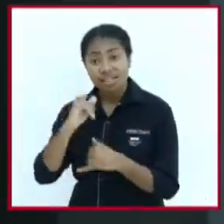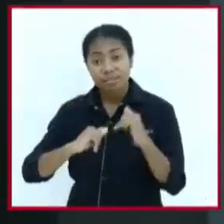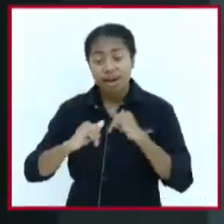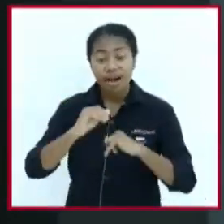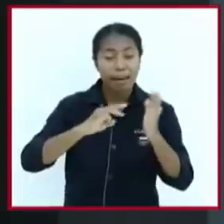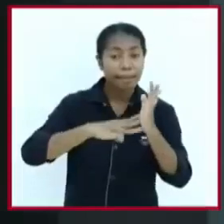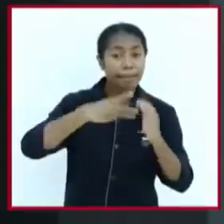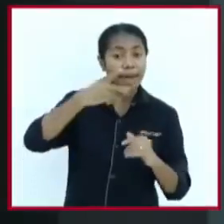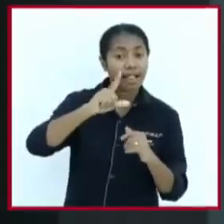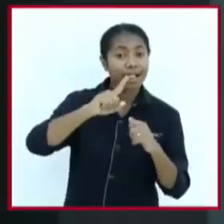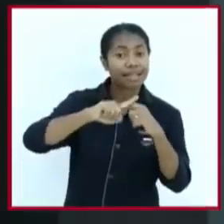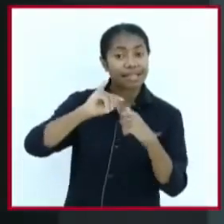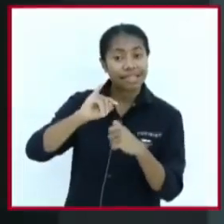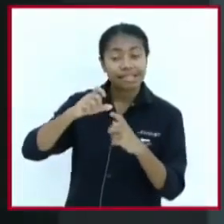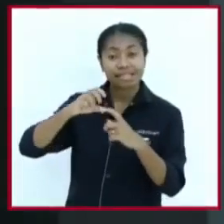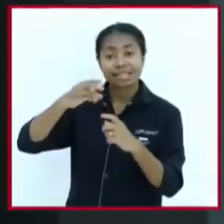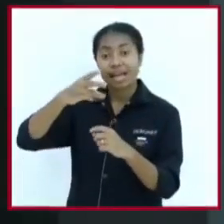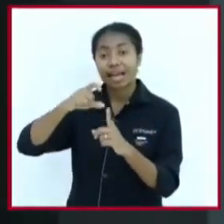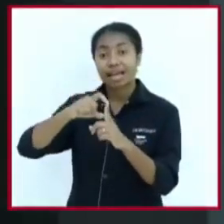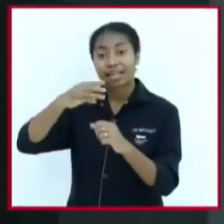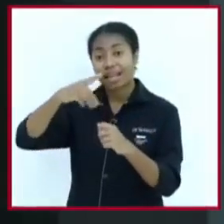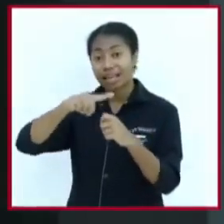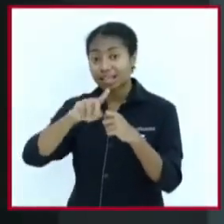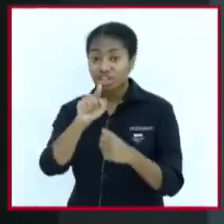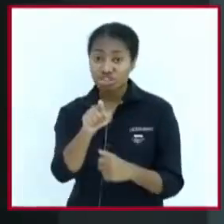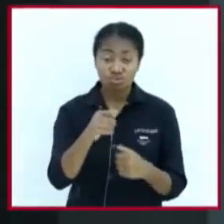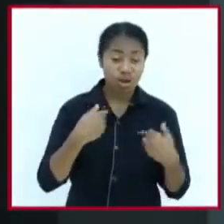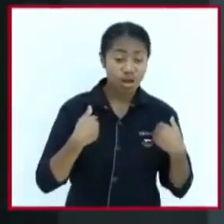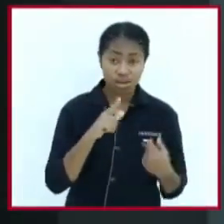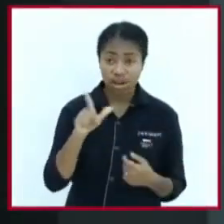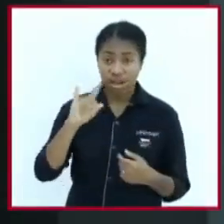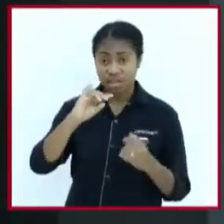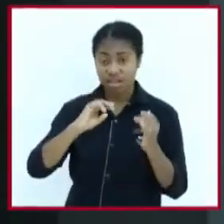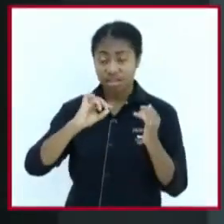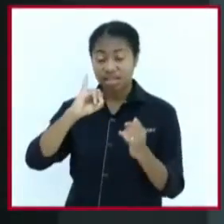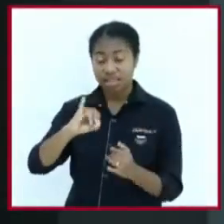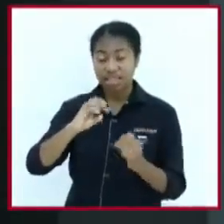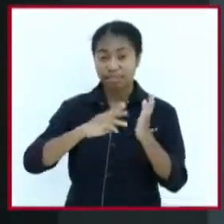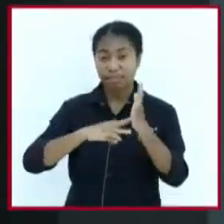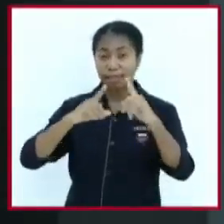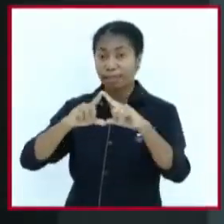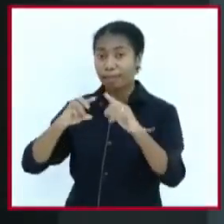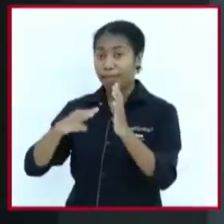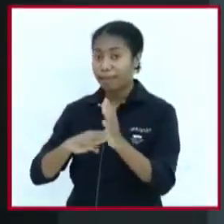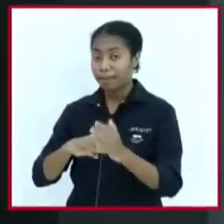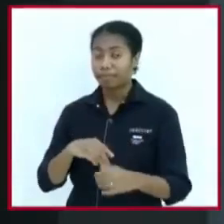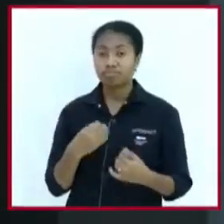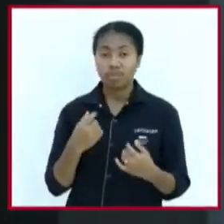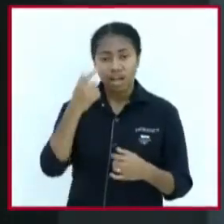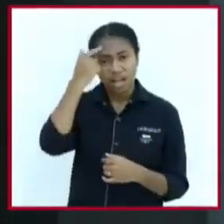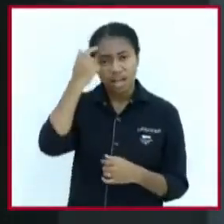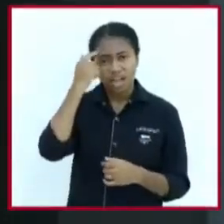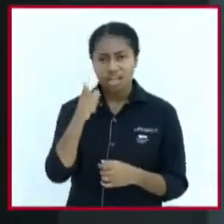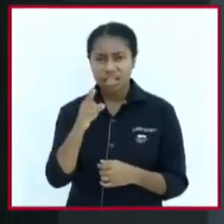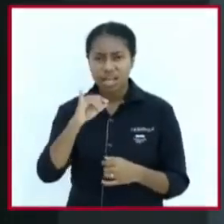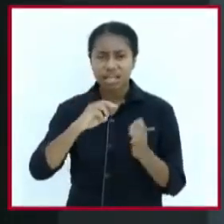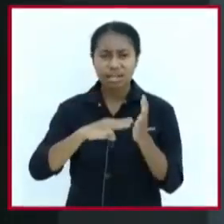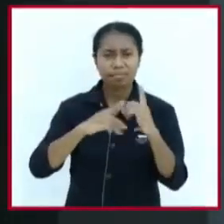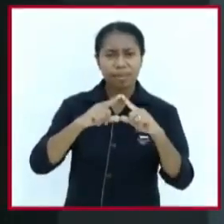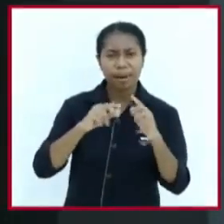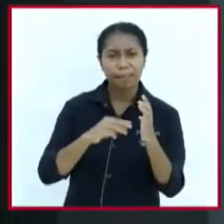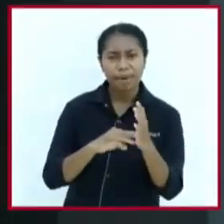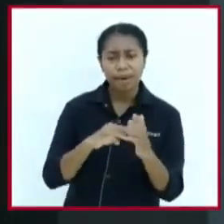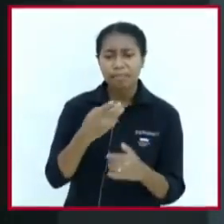dia Imam loh Oh ya Imam karena dia Imam lah Makanya nenek moyangmu Abraham berikan